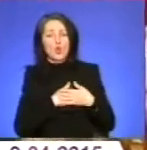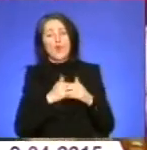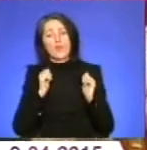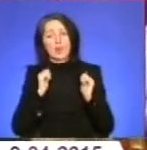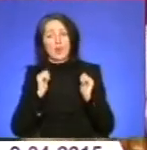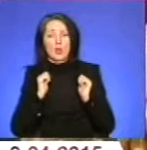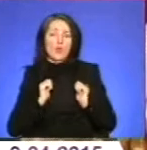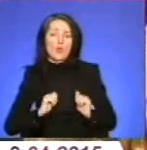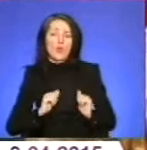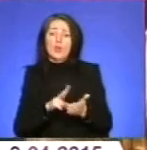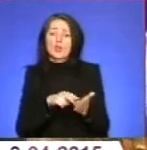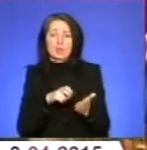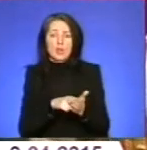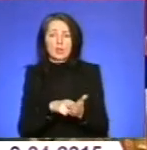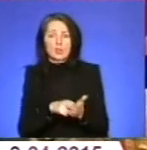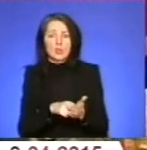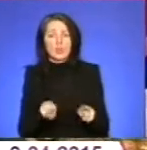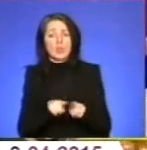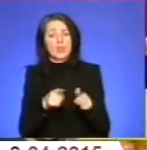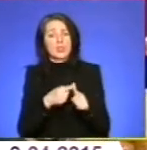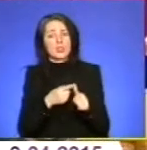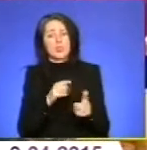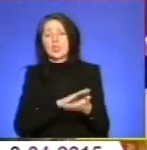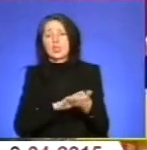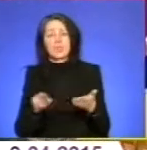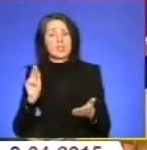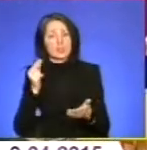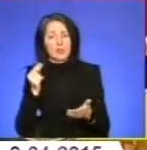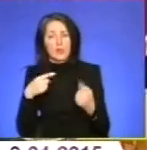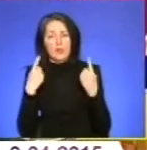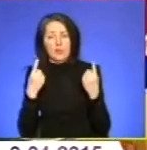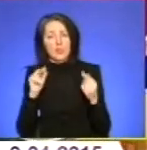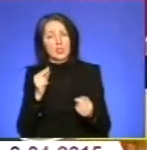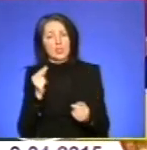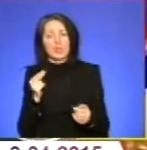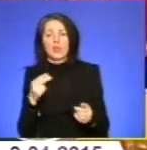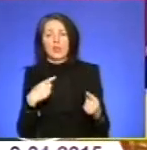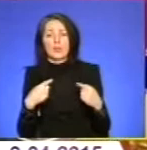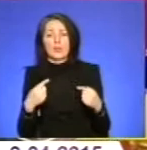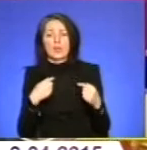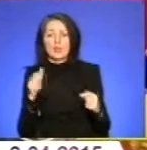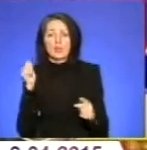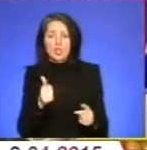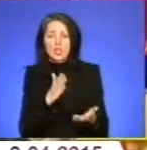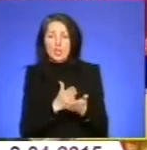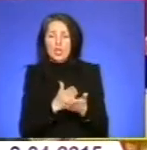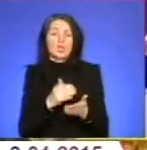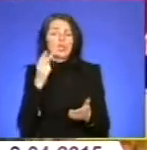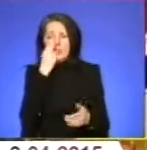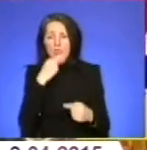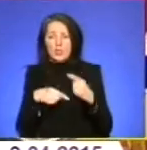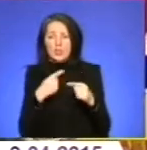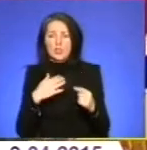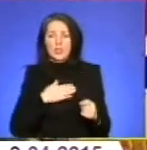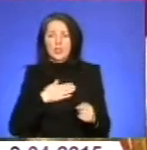так званий Живний четвер, Великий четвер Страсного тижня, є традиція у нашій